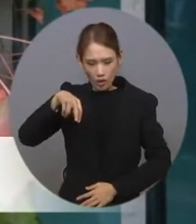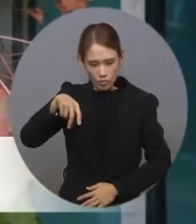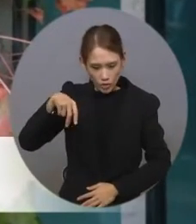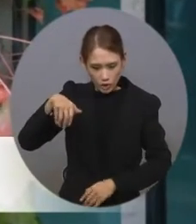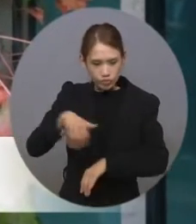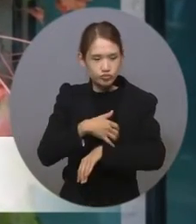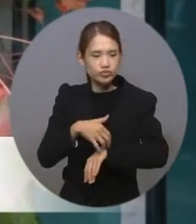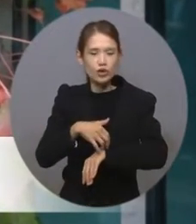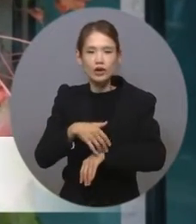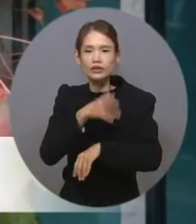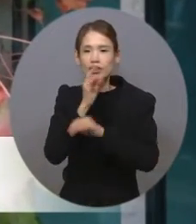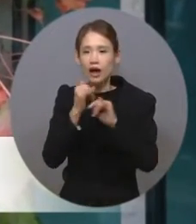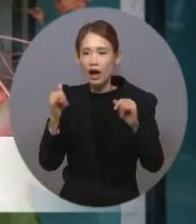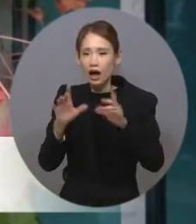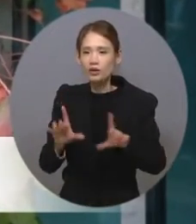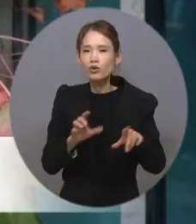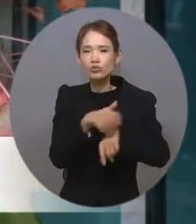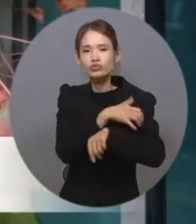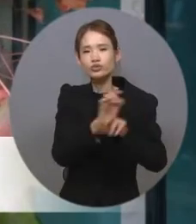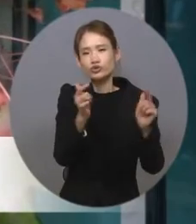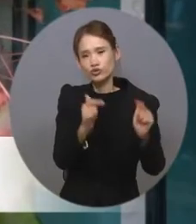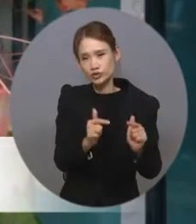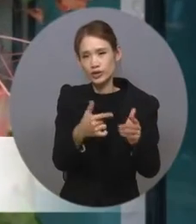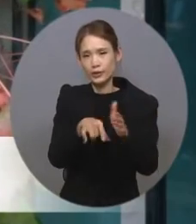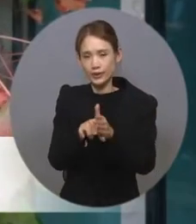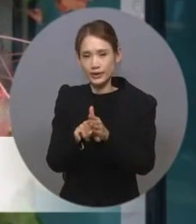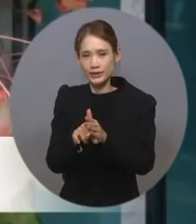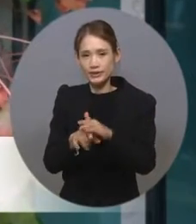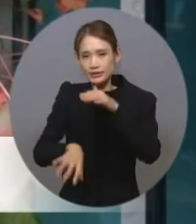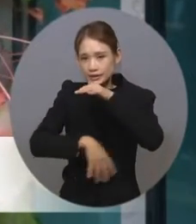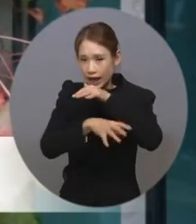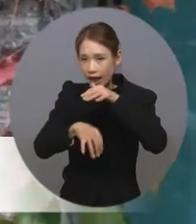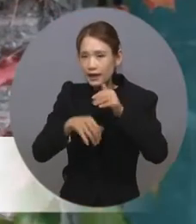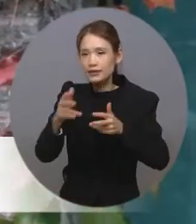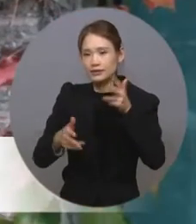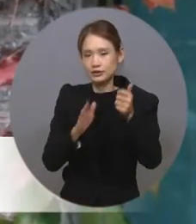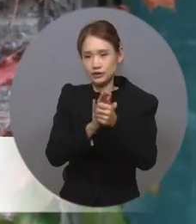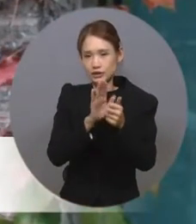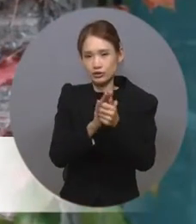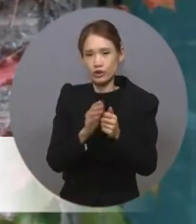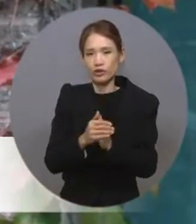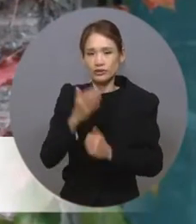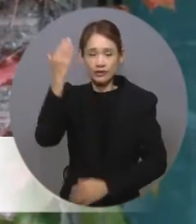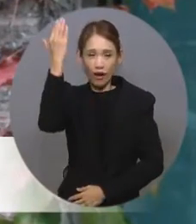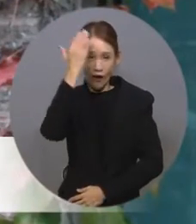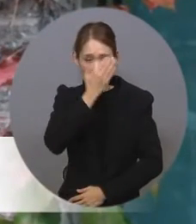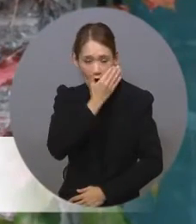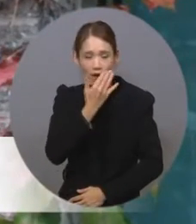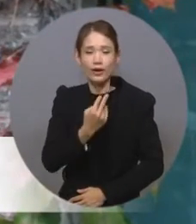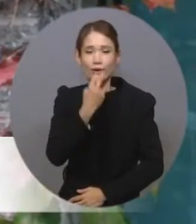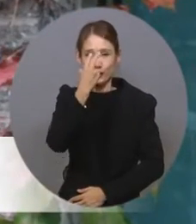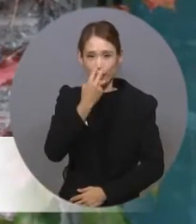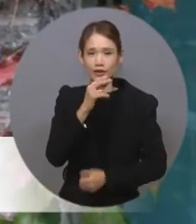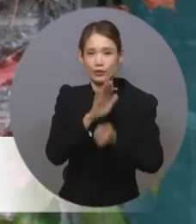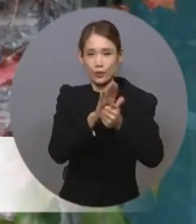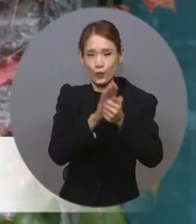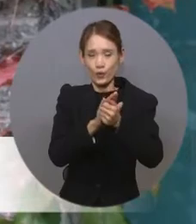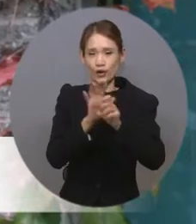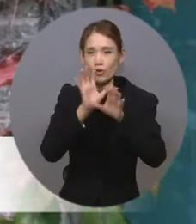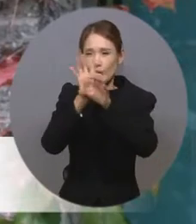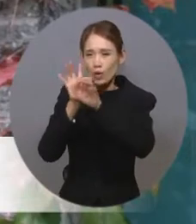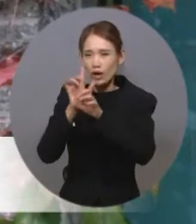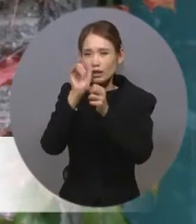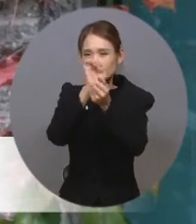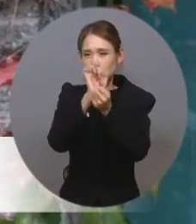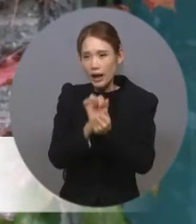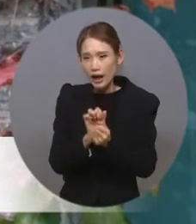불편을 덜어드리고자 취약계층 이불 세탁 지원 사업을 시행하게 되었습니다. 청결과 위생에 도움을 드리고 코로나19로